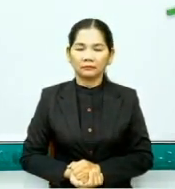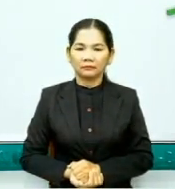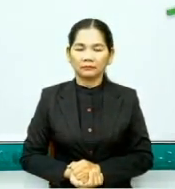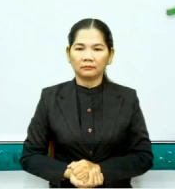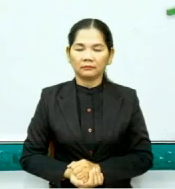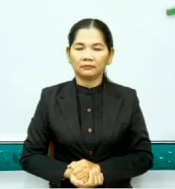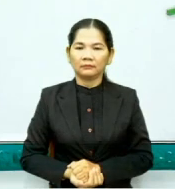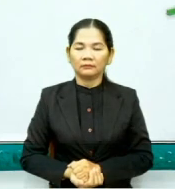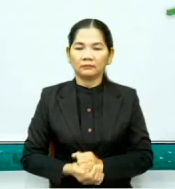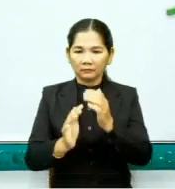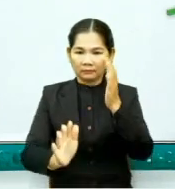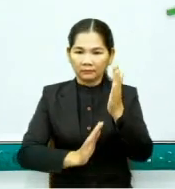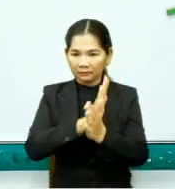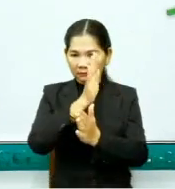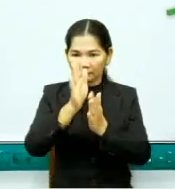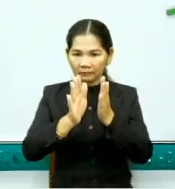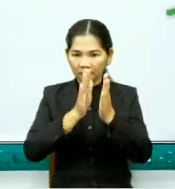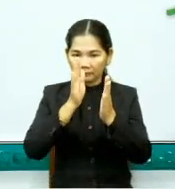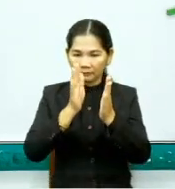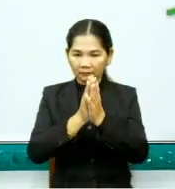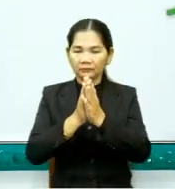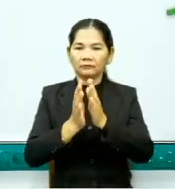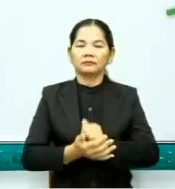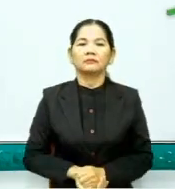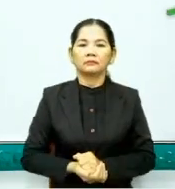Nây bỏ tế.